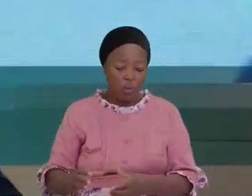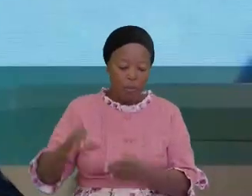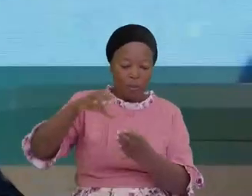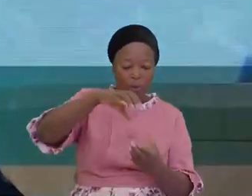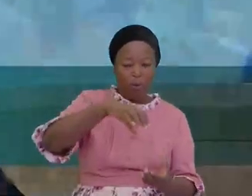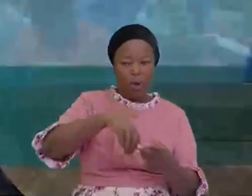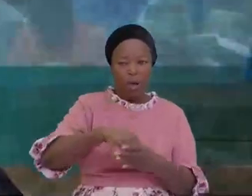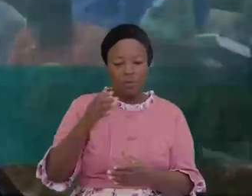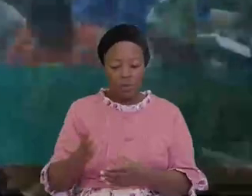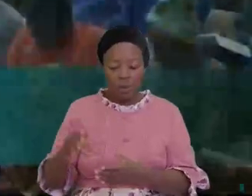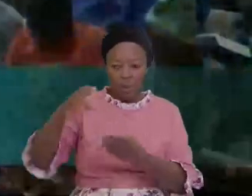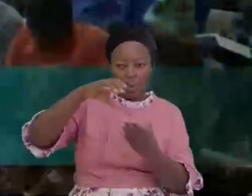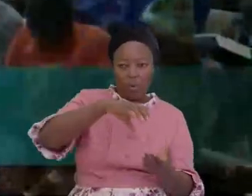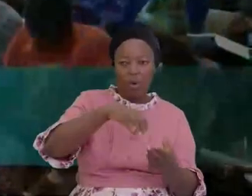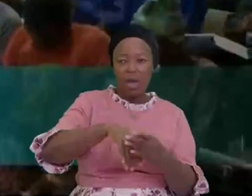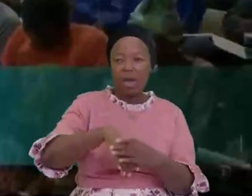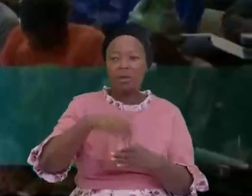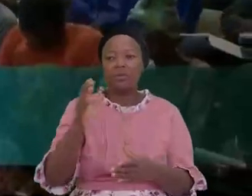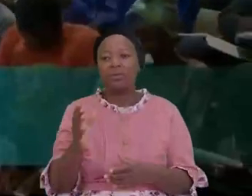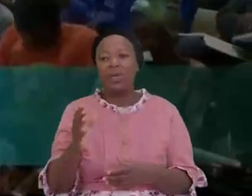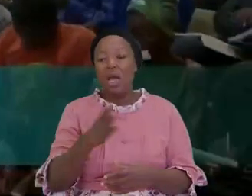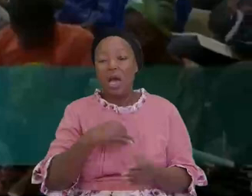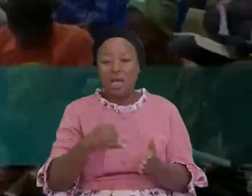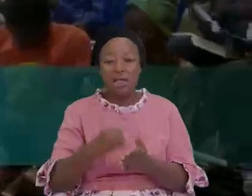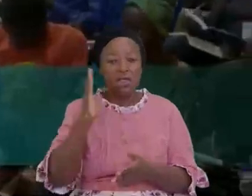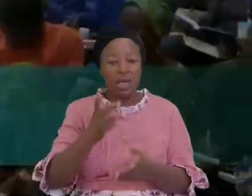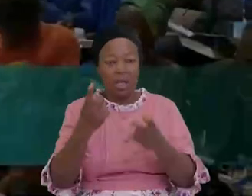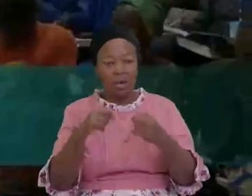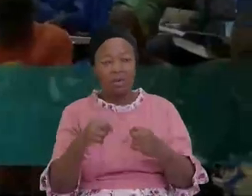mot-là, répandre, répandrez, je répandrai.